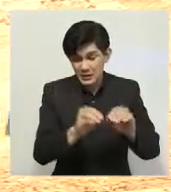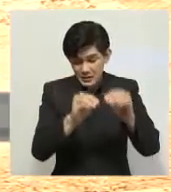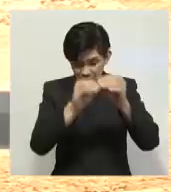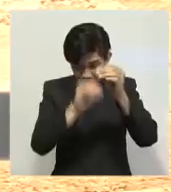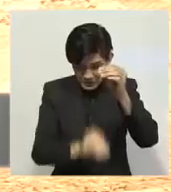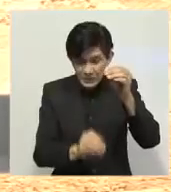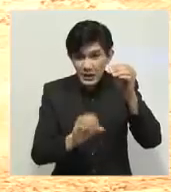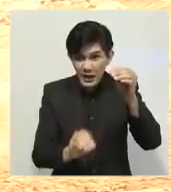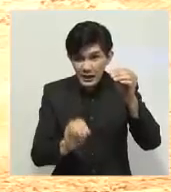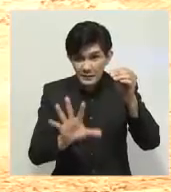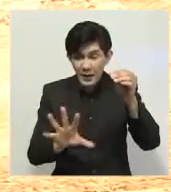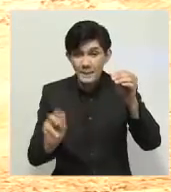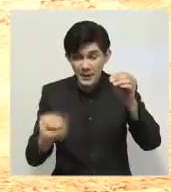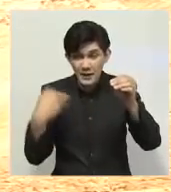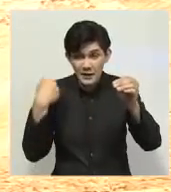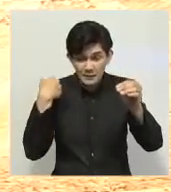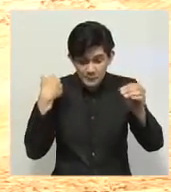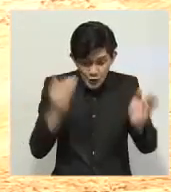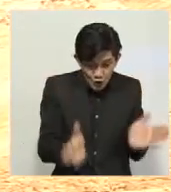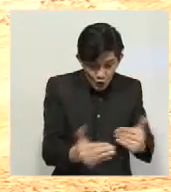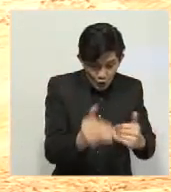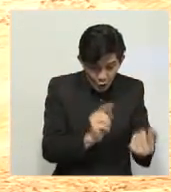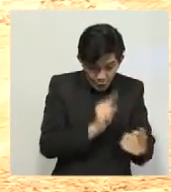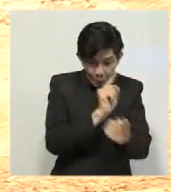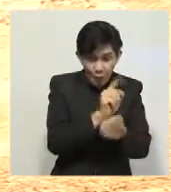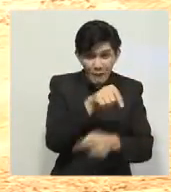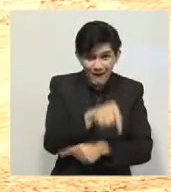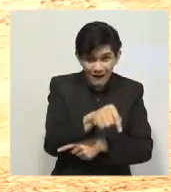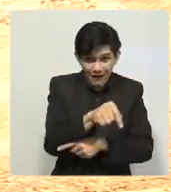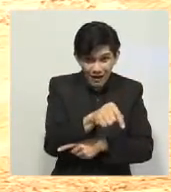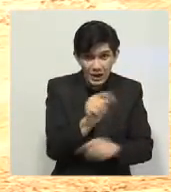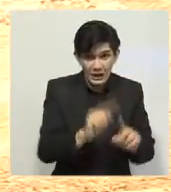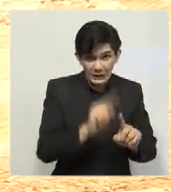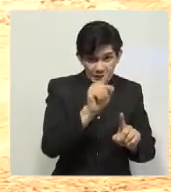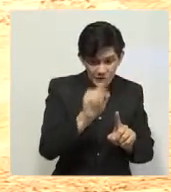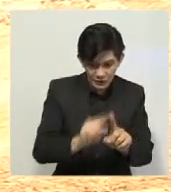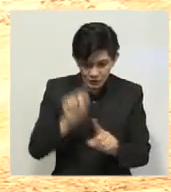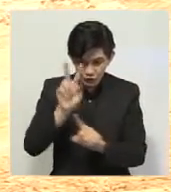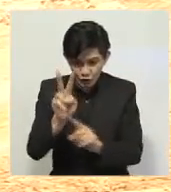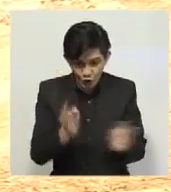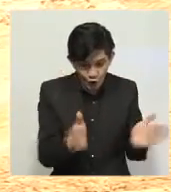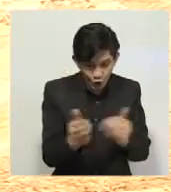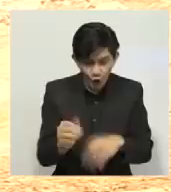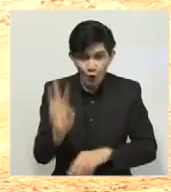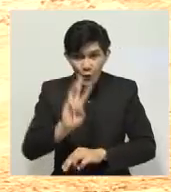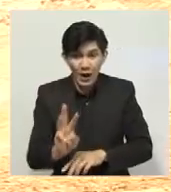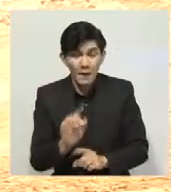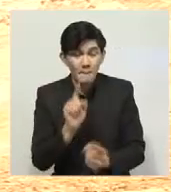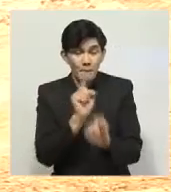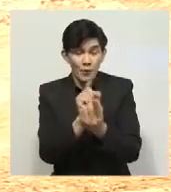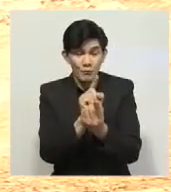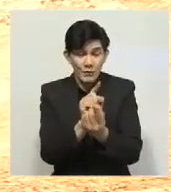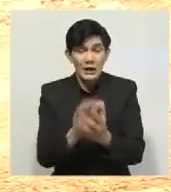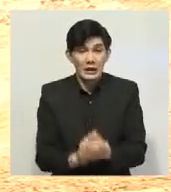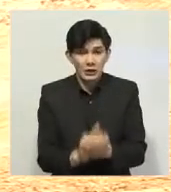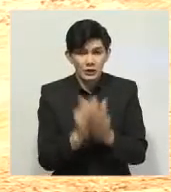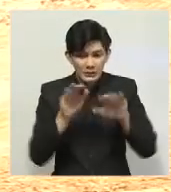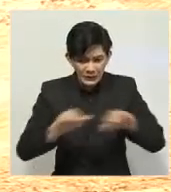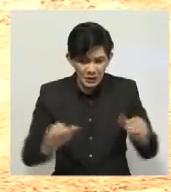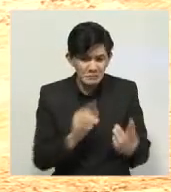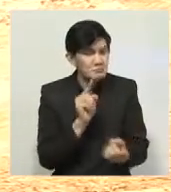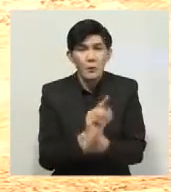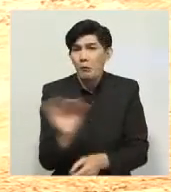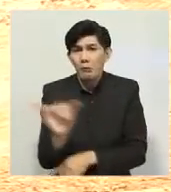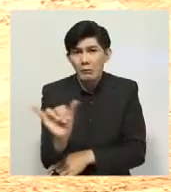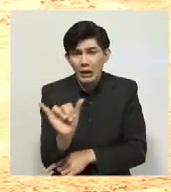แล้วก็ตำรวจมีการพบโถงภายในโพรงนะคะก็คือโถงที่1แล้วก็โถงที่2ค่ะเบื้องต้นนะคะทางตำรวจก็ระบุว่ายังไม่พบน้